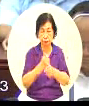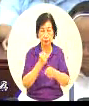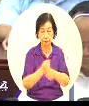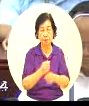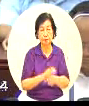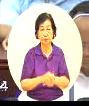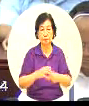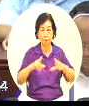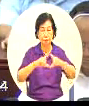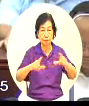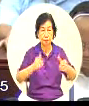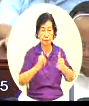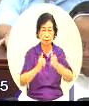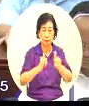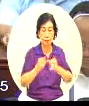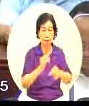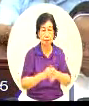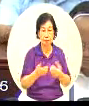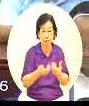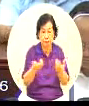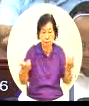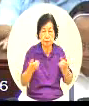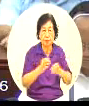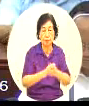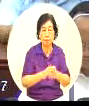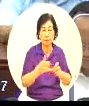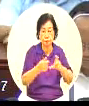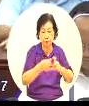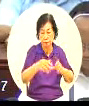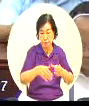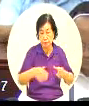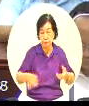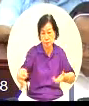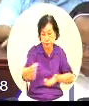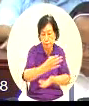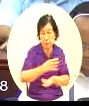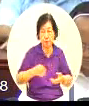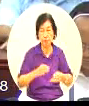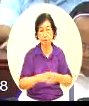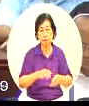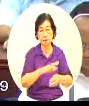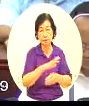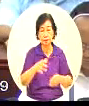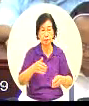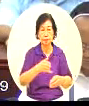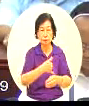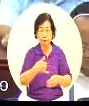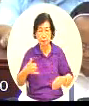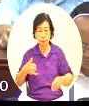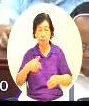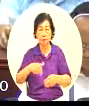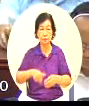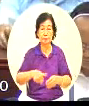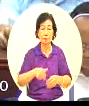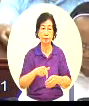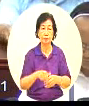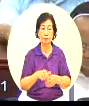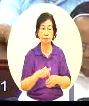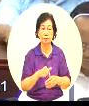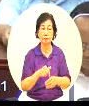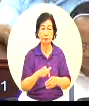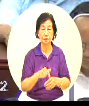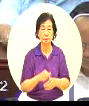社区段征收的部分，我知道沈议员跟张总召都非常关心这一个大社区段征收区的